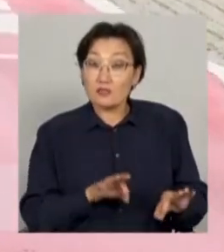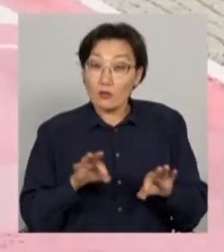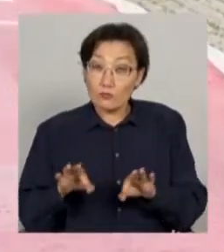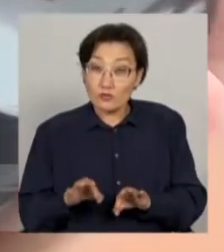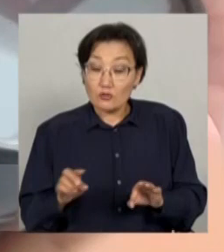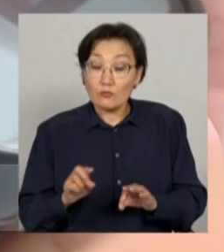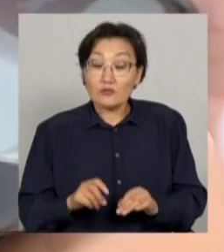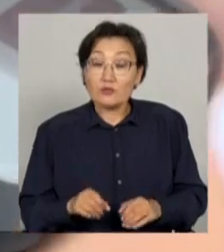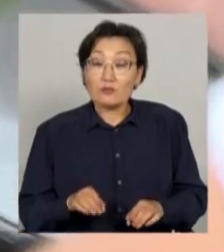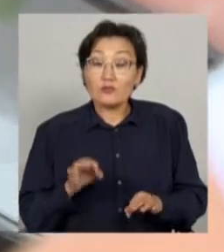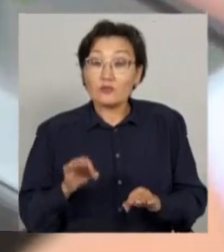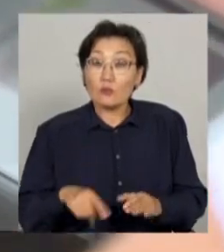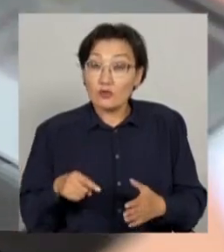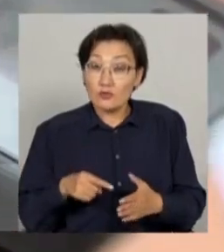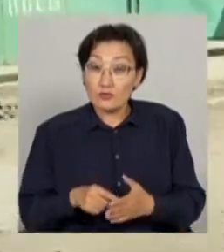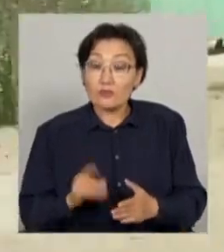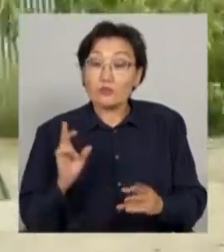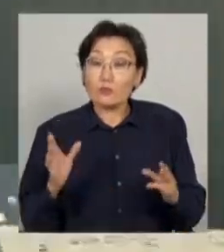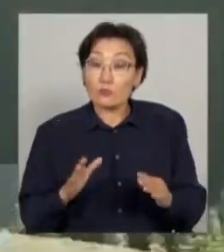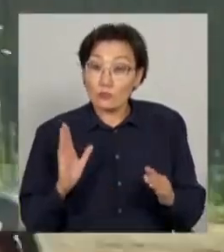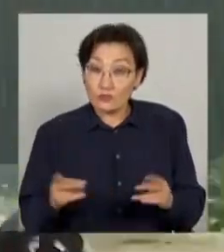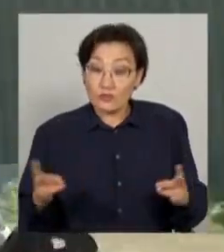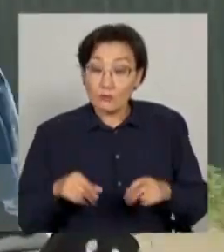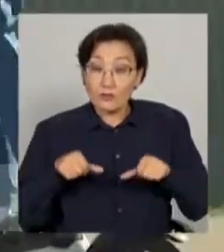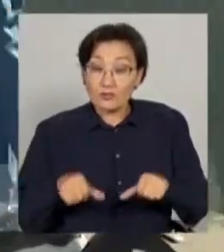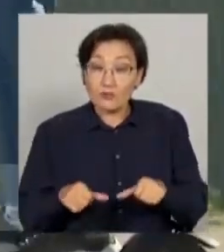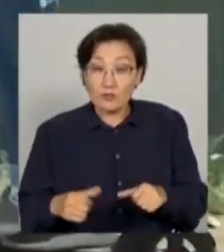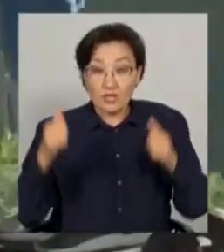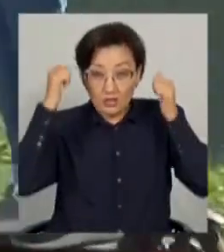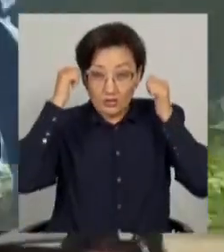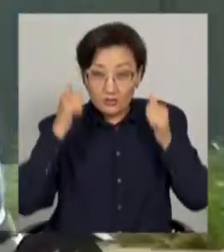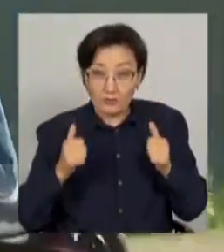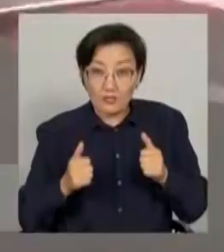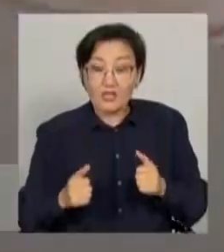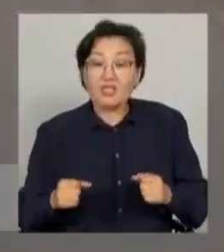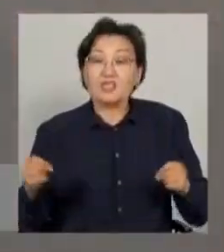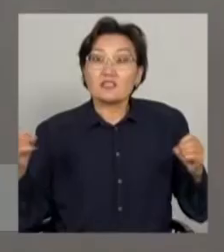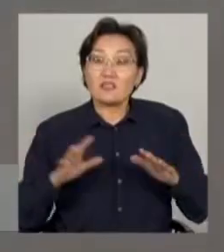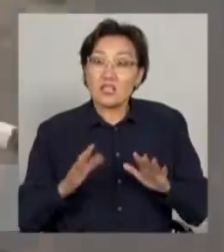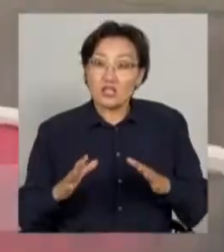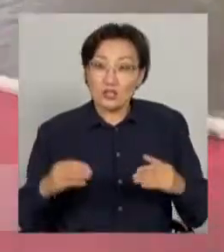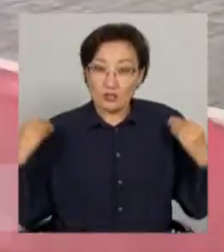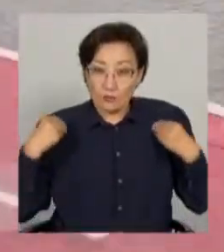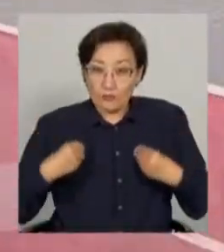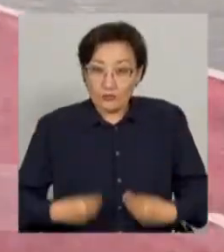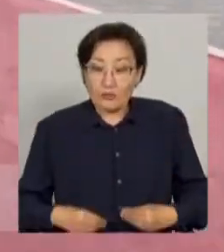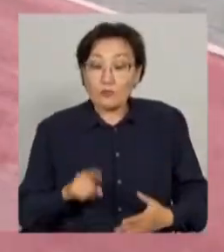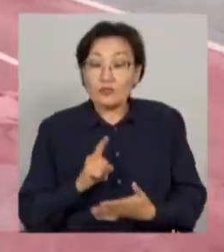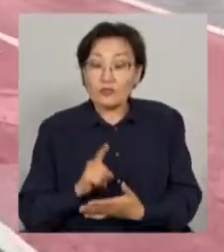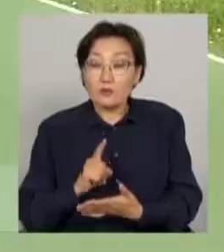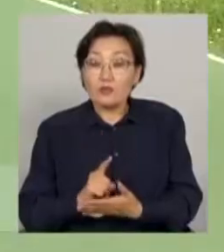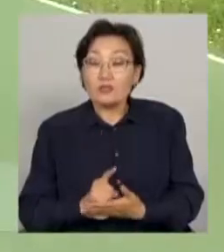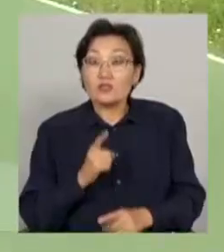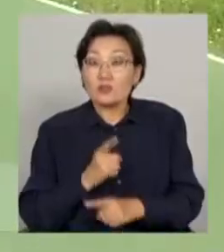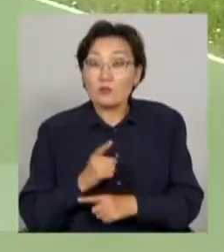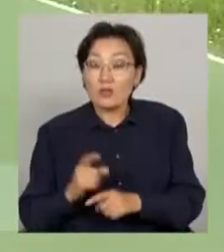Для того, чтобы передвигаться по городу, будут необходимы права, шлем и светоотражающая одежда. На двухколесном транспорте запрещается